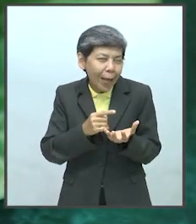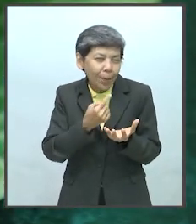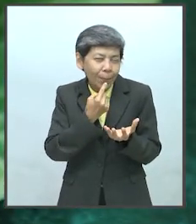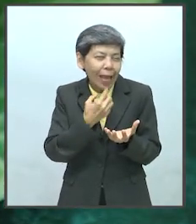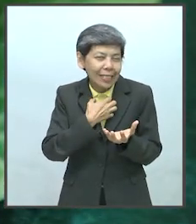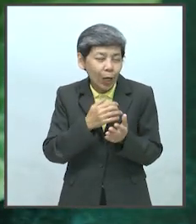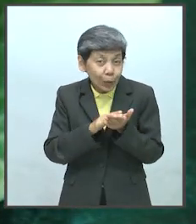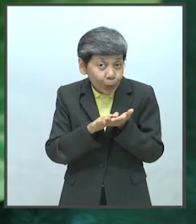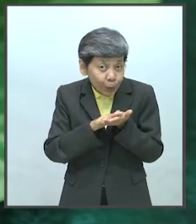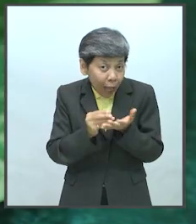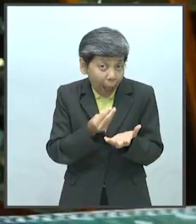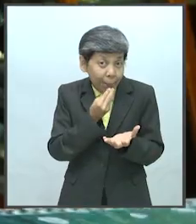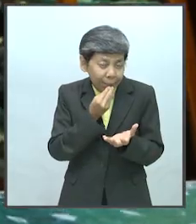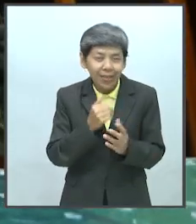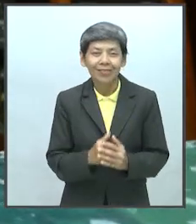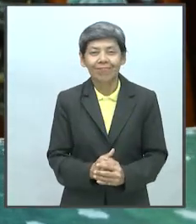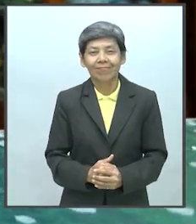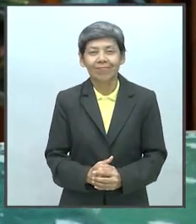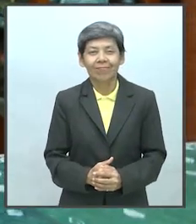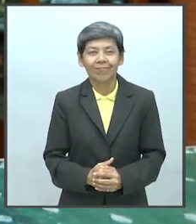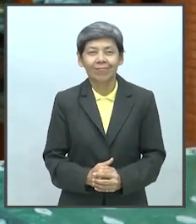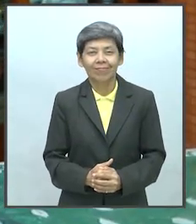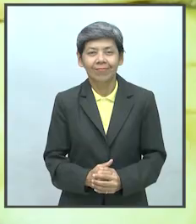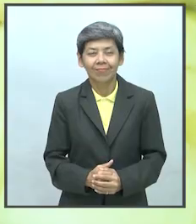ออนุญาตชิมนิดนึงนะคะ ครับ